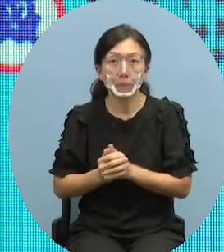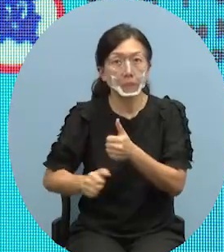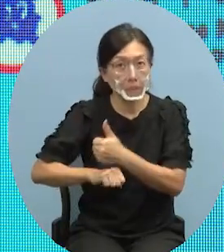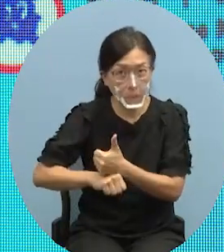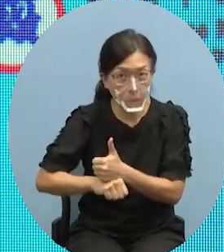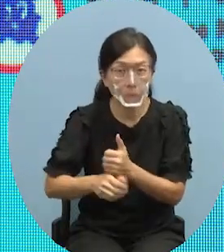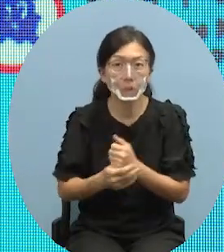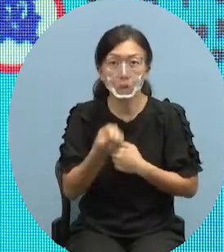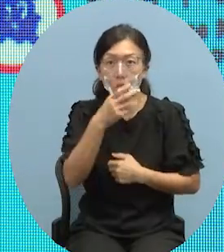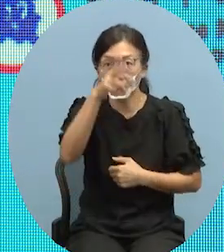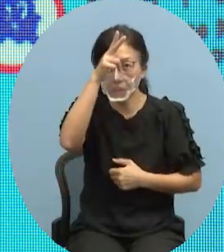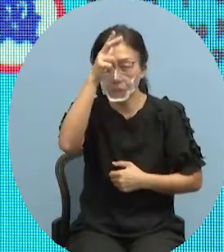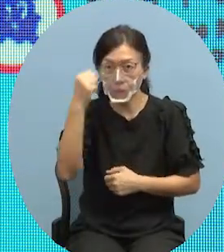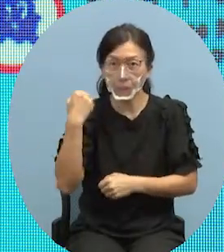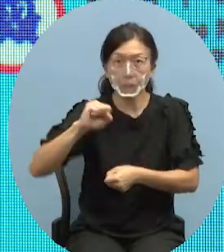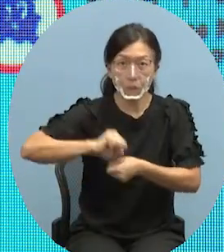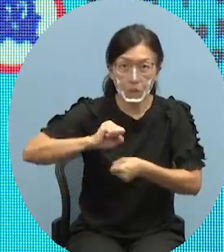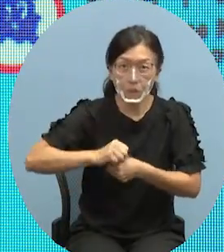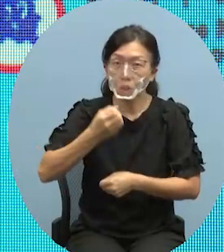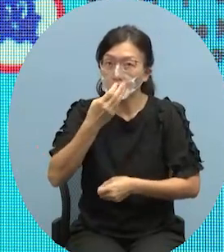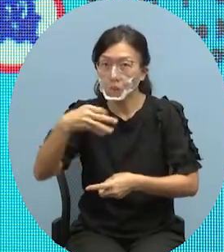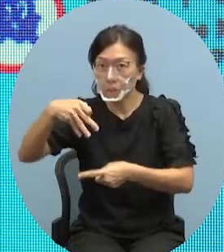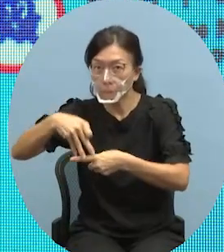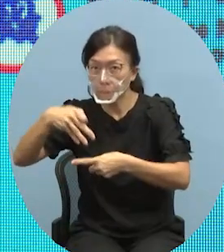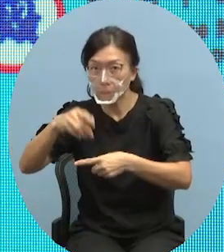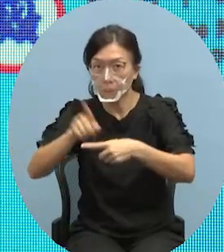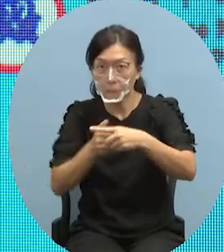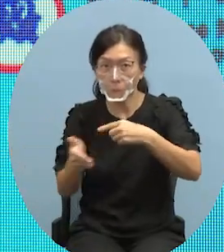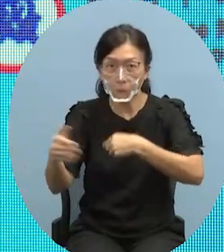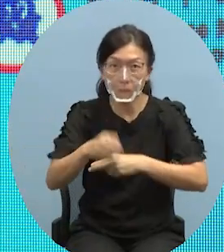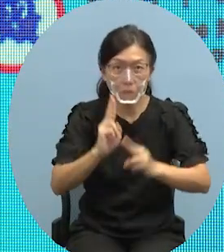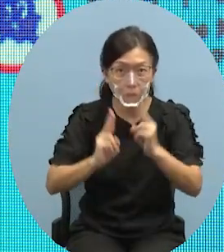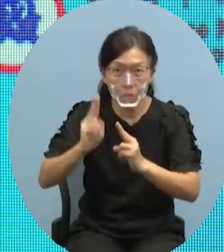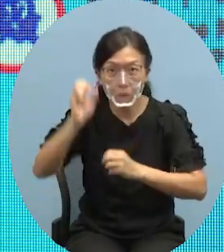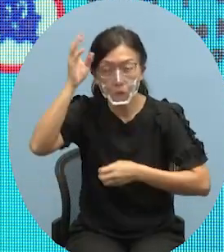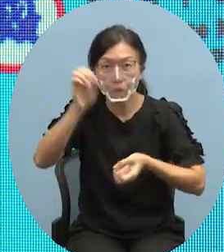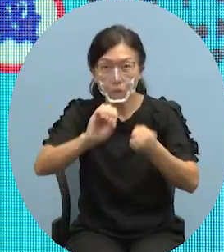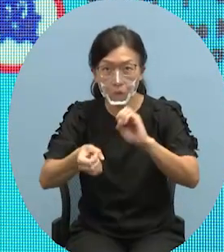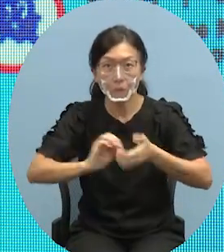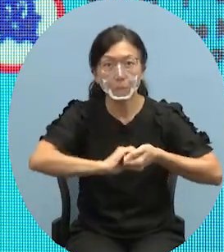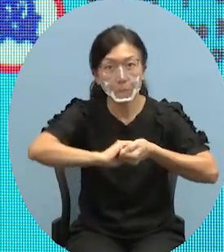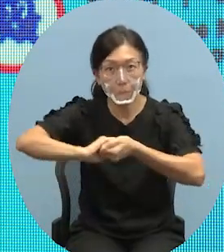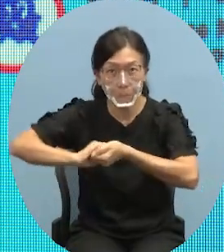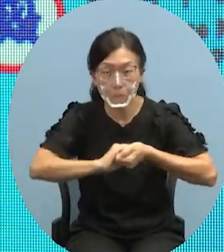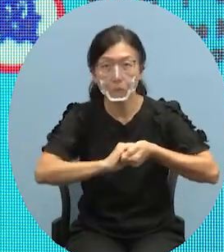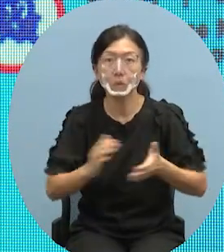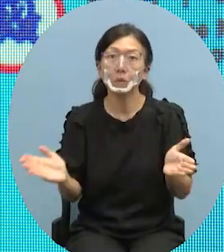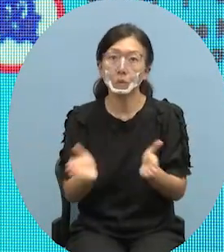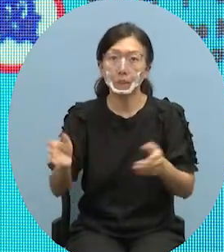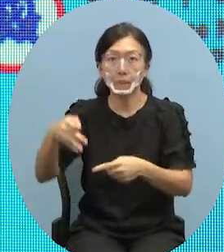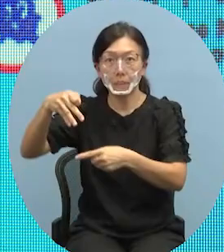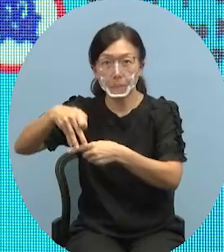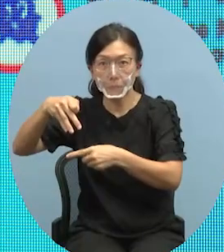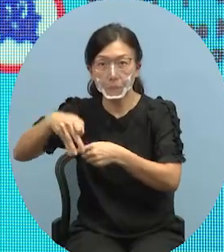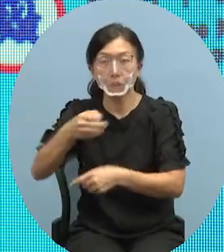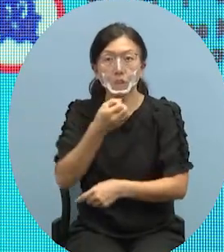加強香港同深圳同埋其他大灣區嘅城市嘅創科合作，推進深圳、